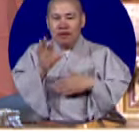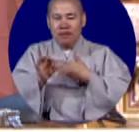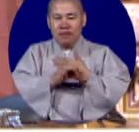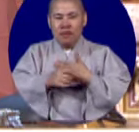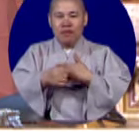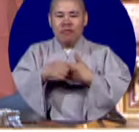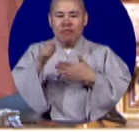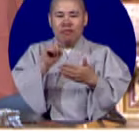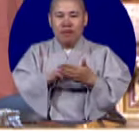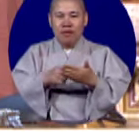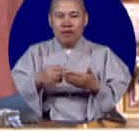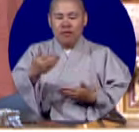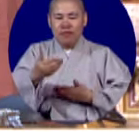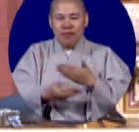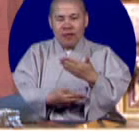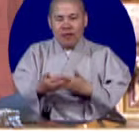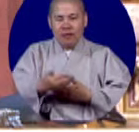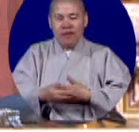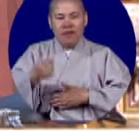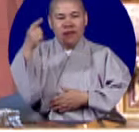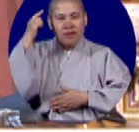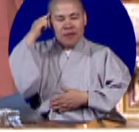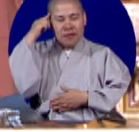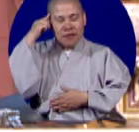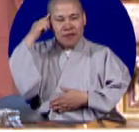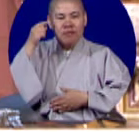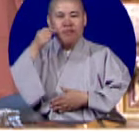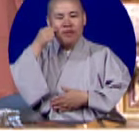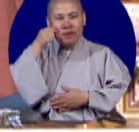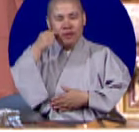나누는 거 생각을 말아야 돼요. 못 나눠요.